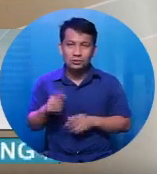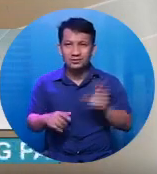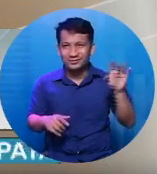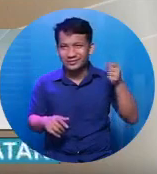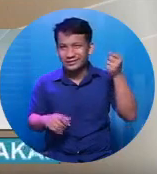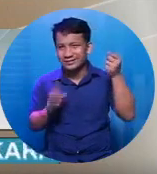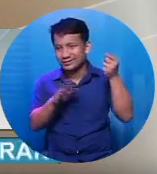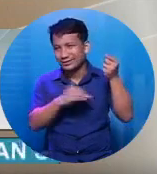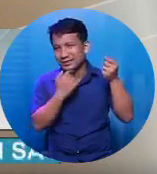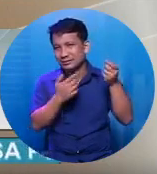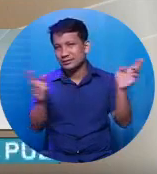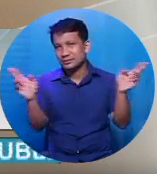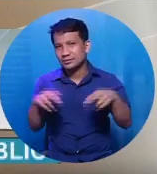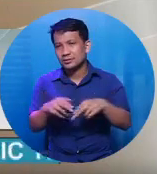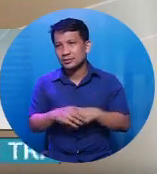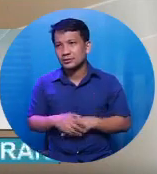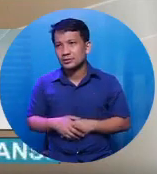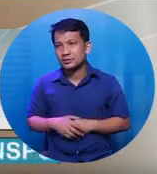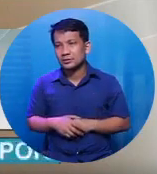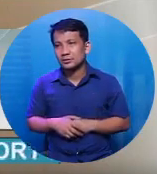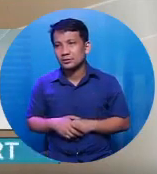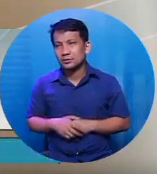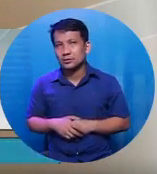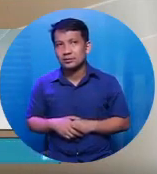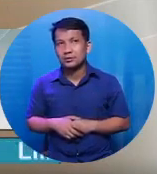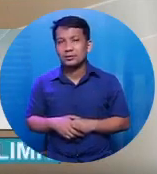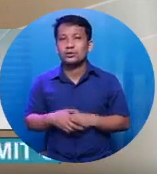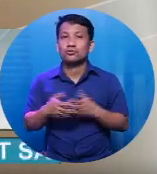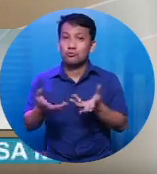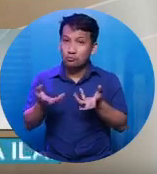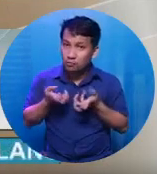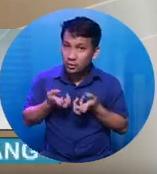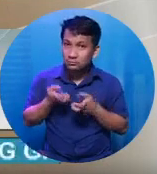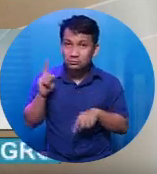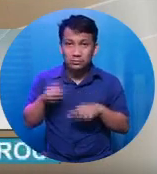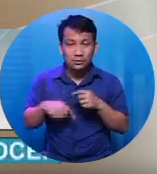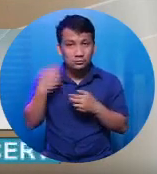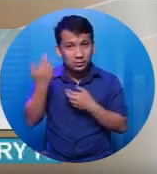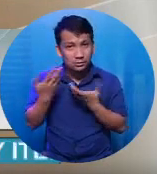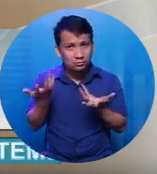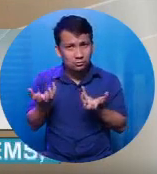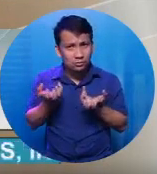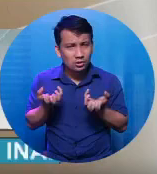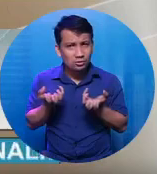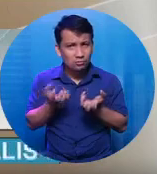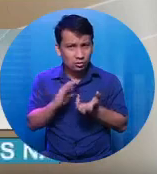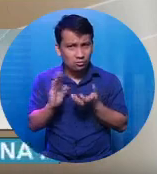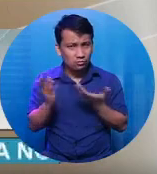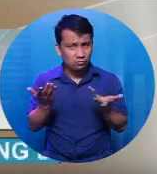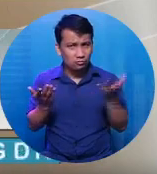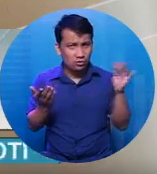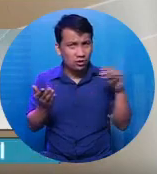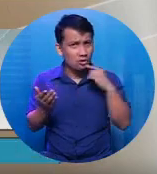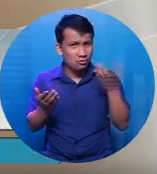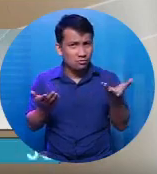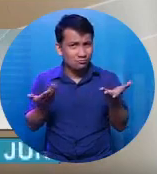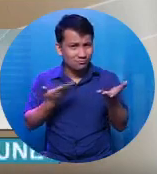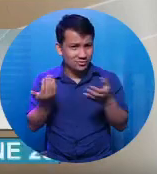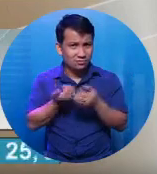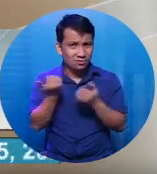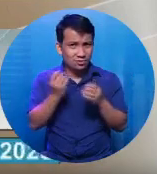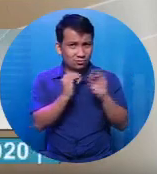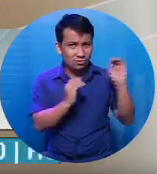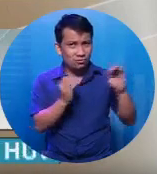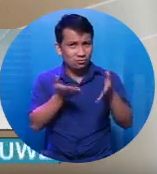Sir, paiksin ko lang sinabi ni Mrs. Kung gusto, maraming paraan. Kung ayaw, maraming dahilan. Sir, gusto ko pong well, ba't di ka gumawa ng paraan